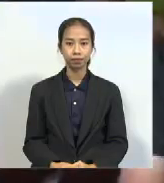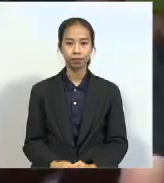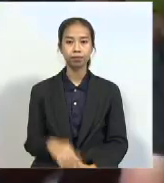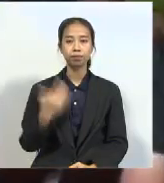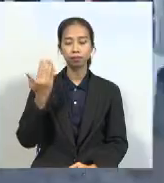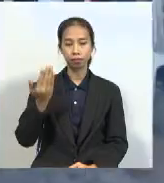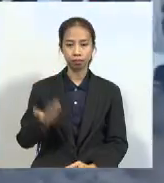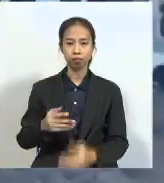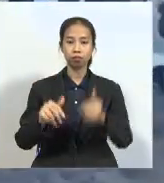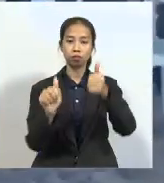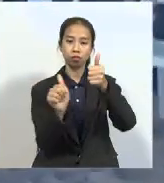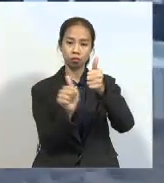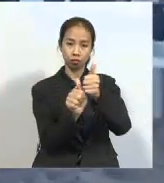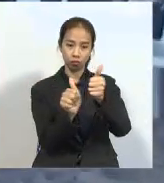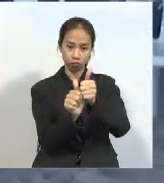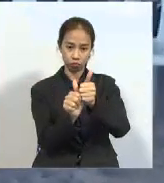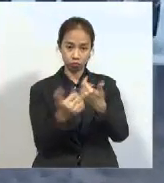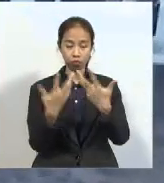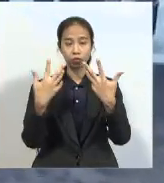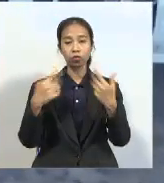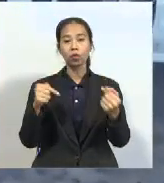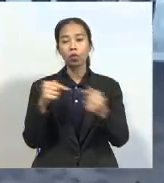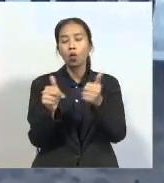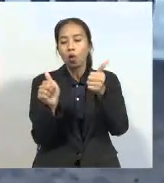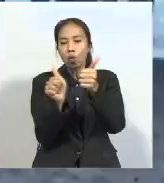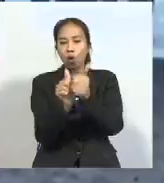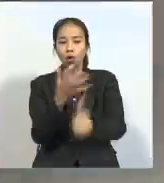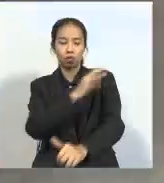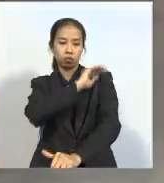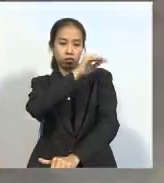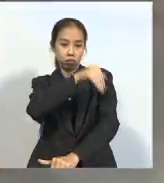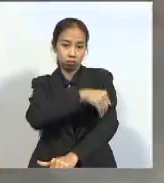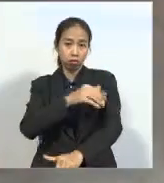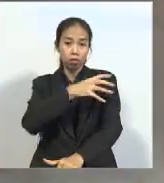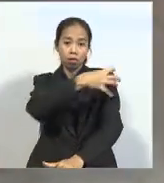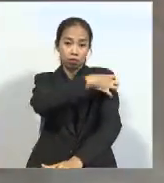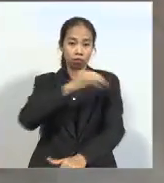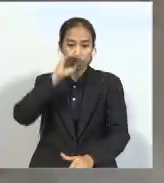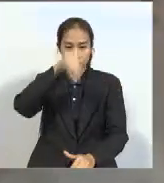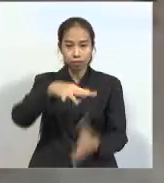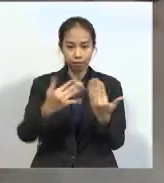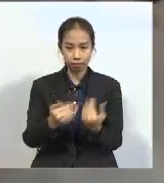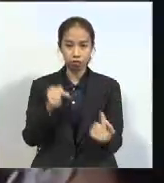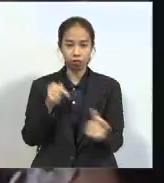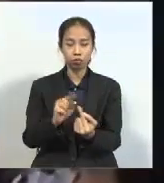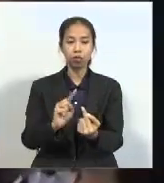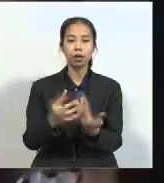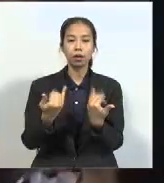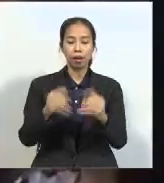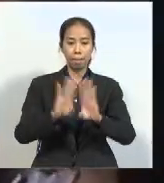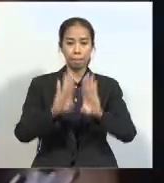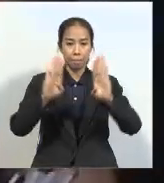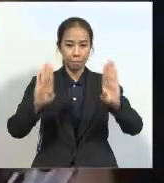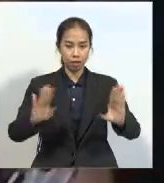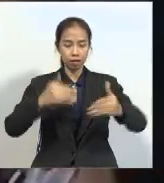นายพูนศักดิ์นาคเสนารองนายกเทศบาลเมืองป่าตองนะคะเป็นประธานเปิดงาน Like Up ภูเก็ตประจำปี2562ก็